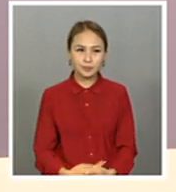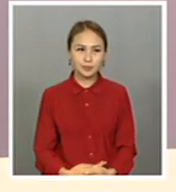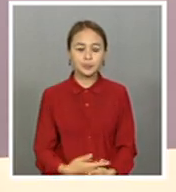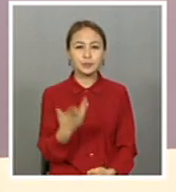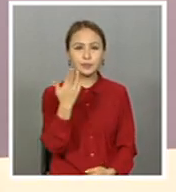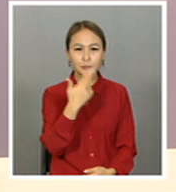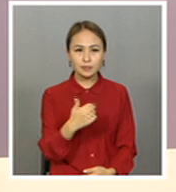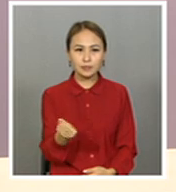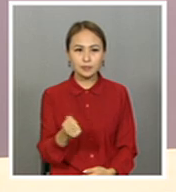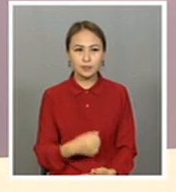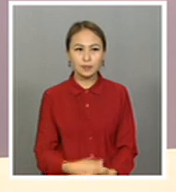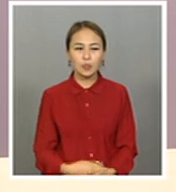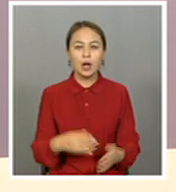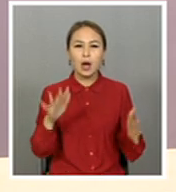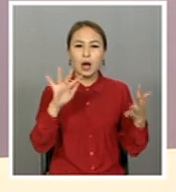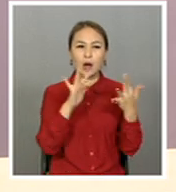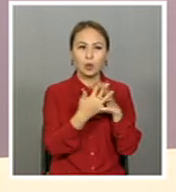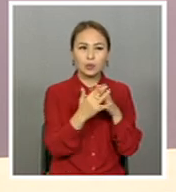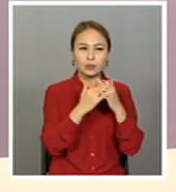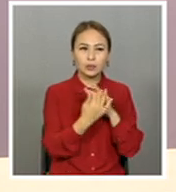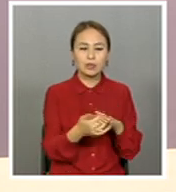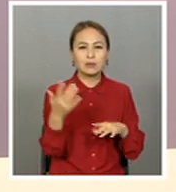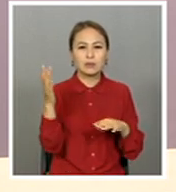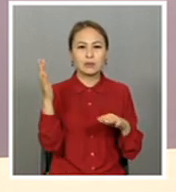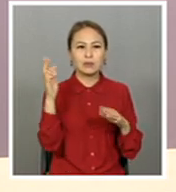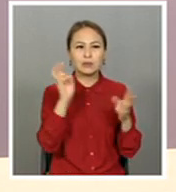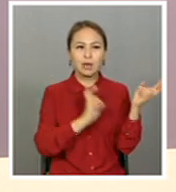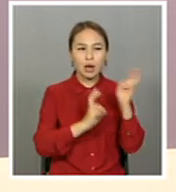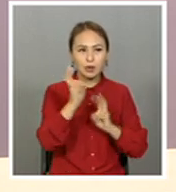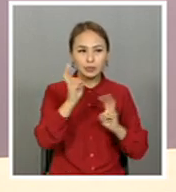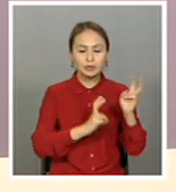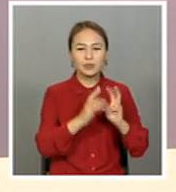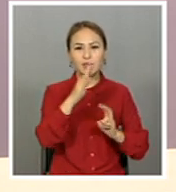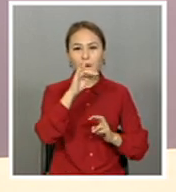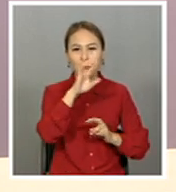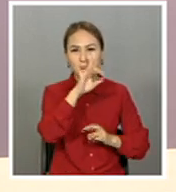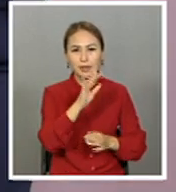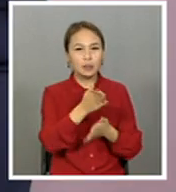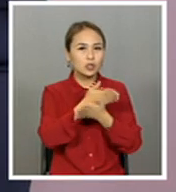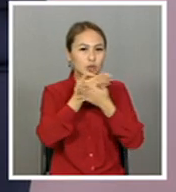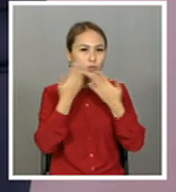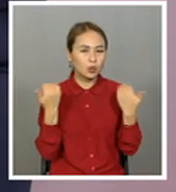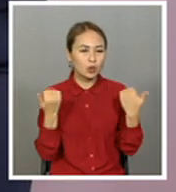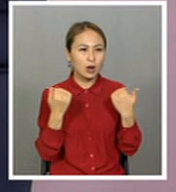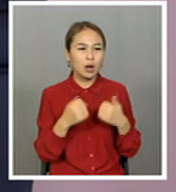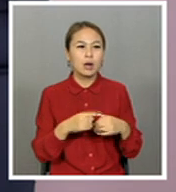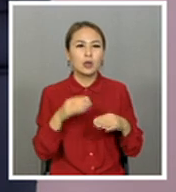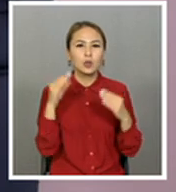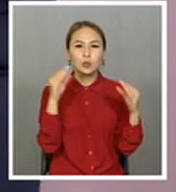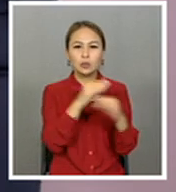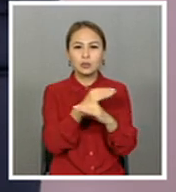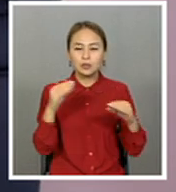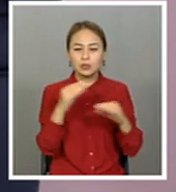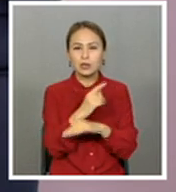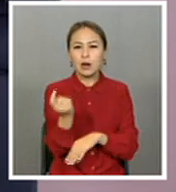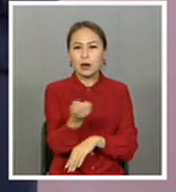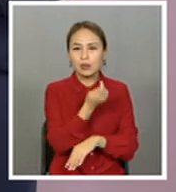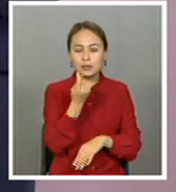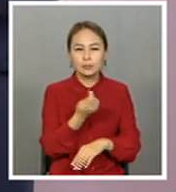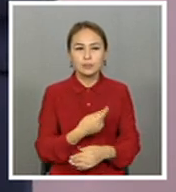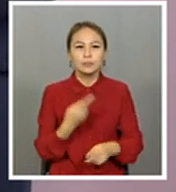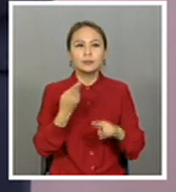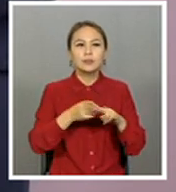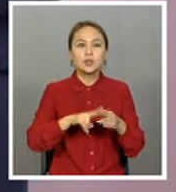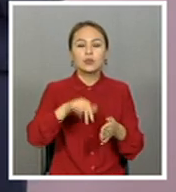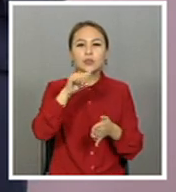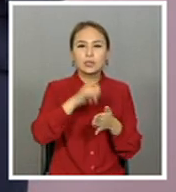Ия, ауылда зауыт, фабрикалар жоқ, көліктер аз. Сол